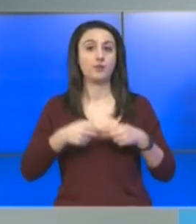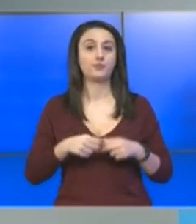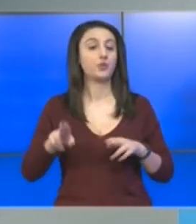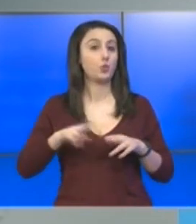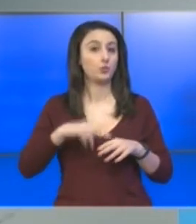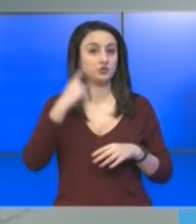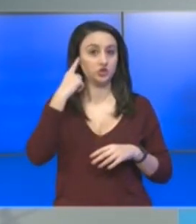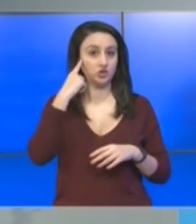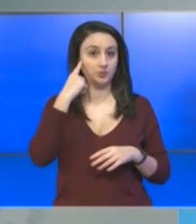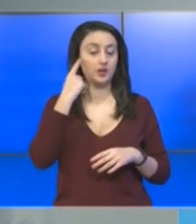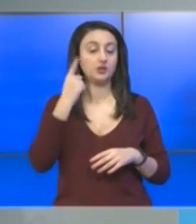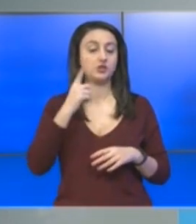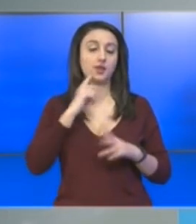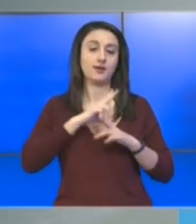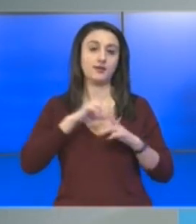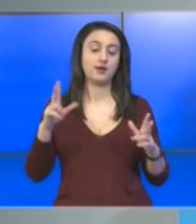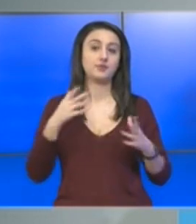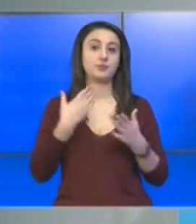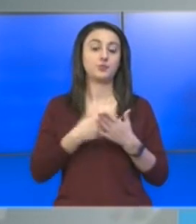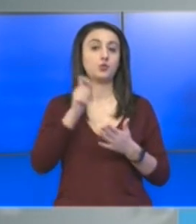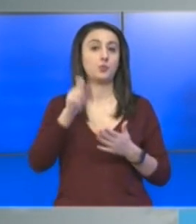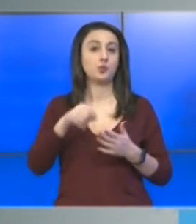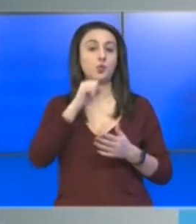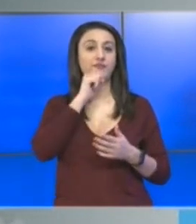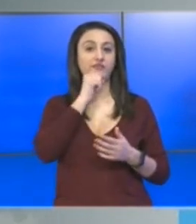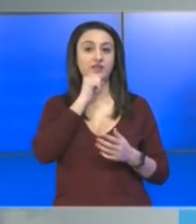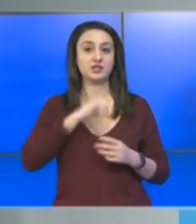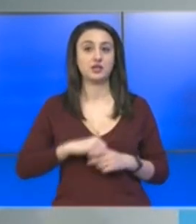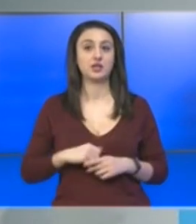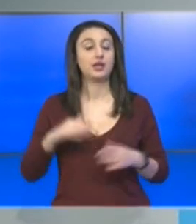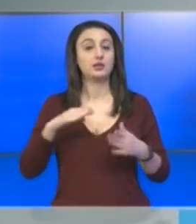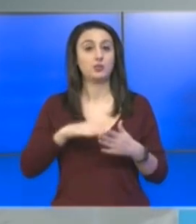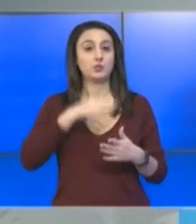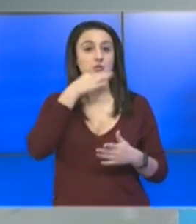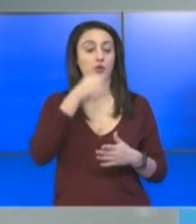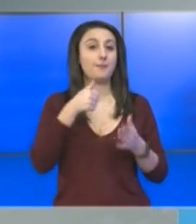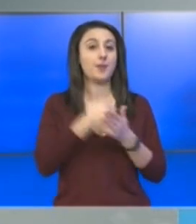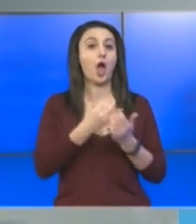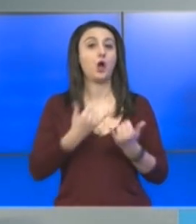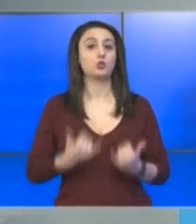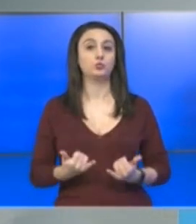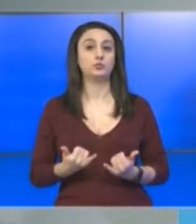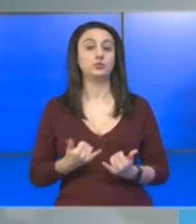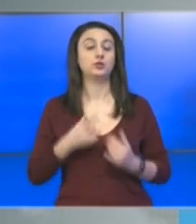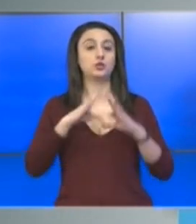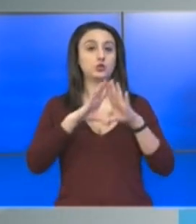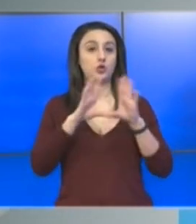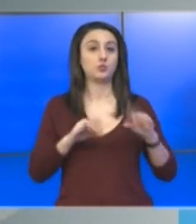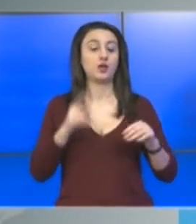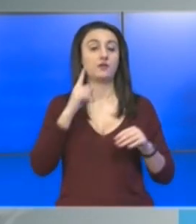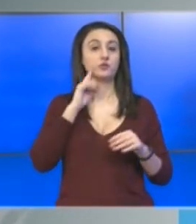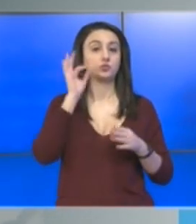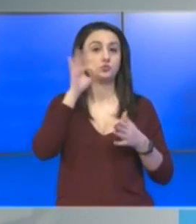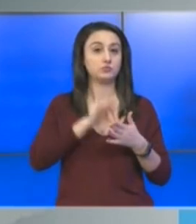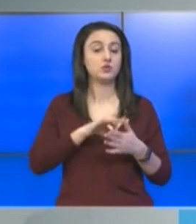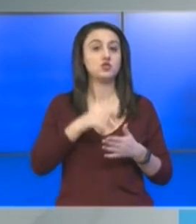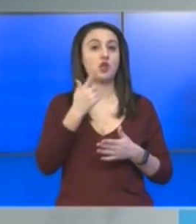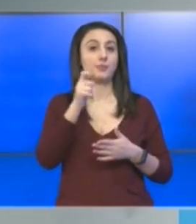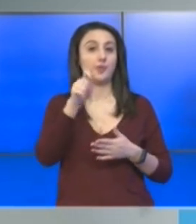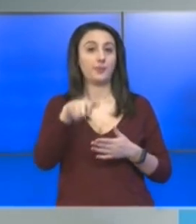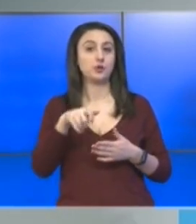acesta este mai agresiv în cazul persoanelor în vârstă. Trebuie să spunem că până în aceste momente în România au fost diagnosticate 7